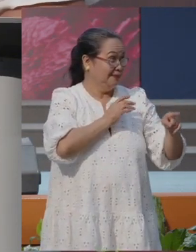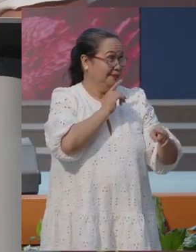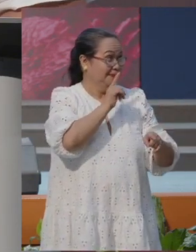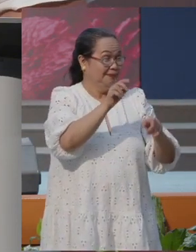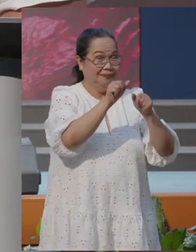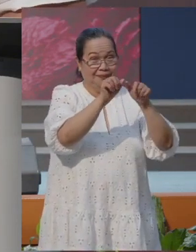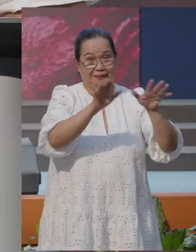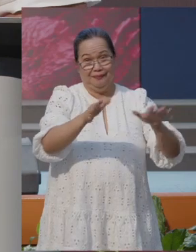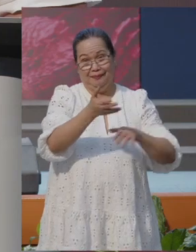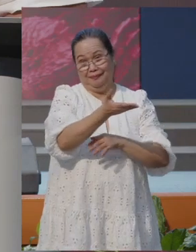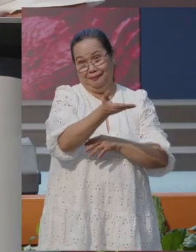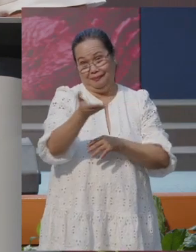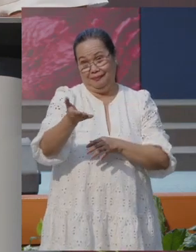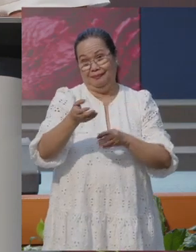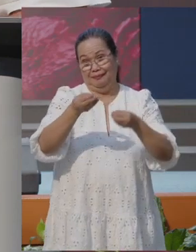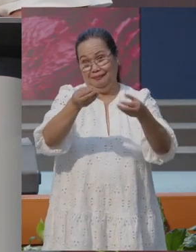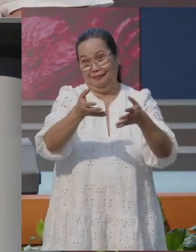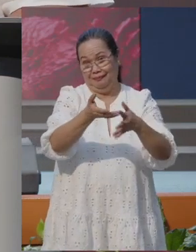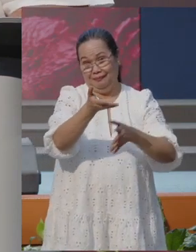blessing.